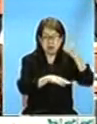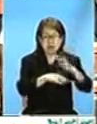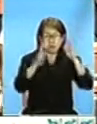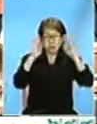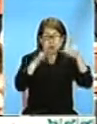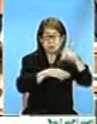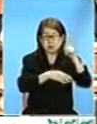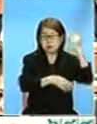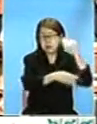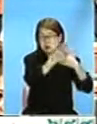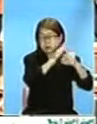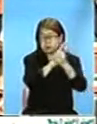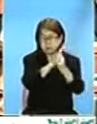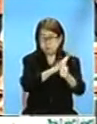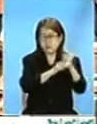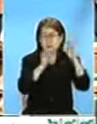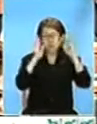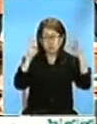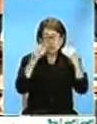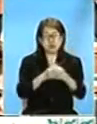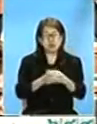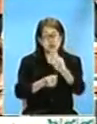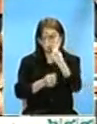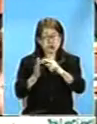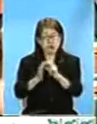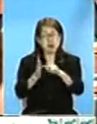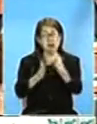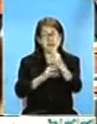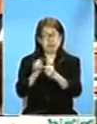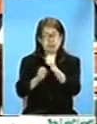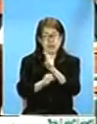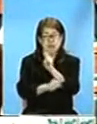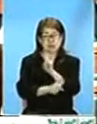าสตร์แน่นอนท่านก็จะเห็นว่านับจาก2475เป็นต้นมาจนถึงปั